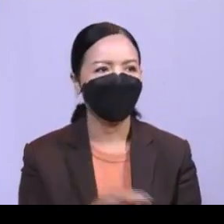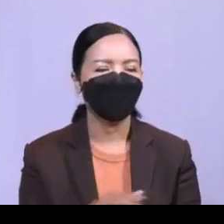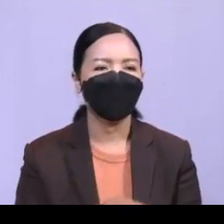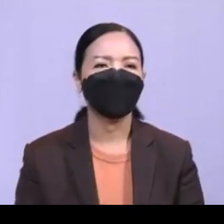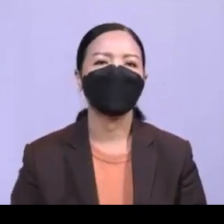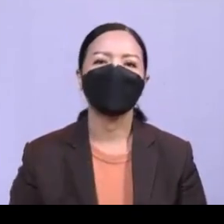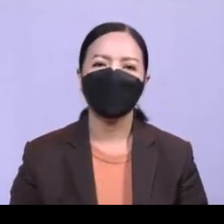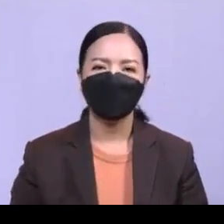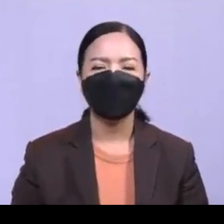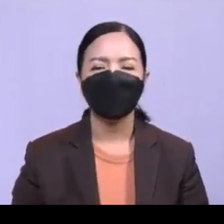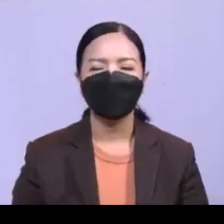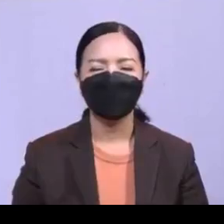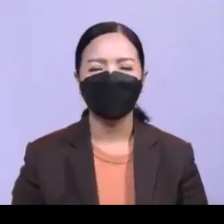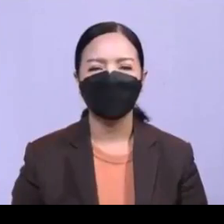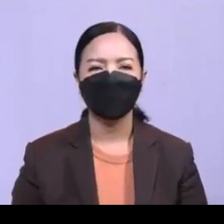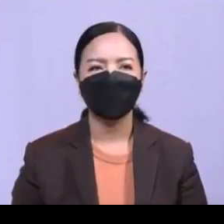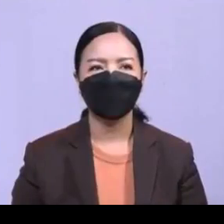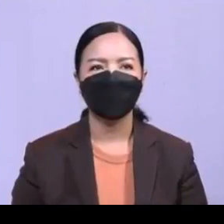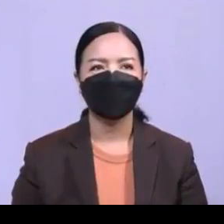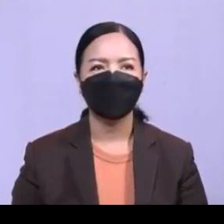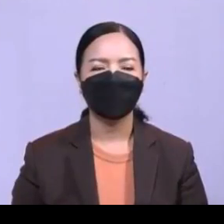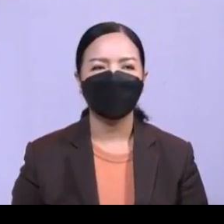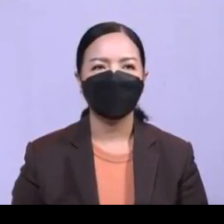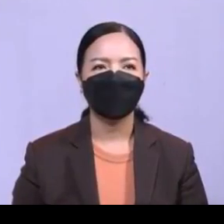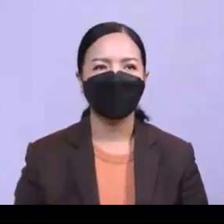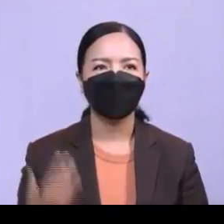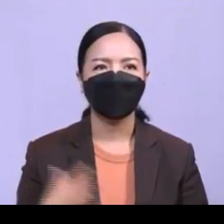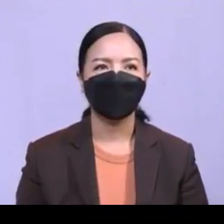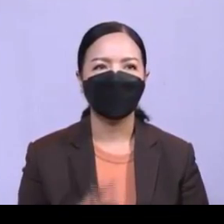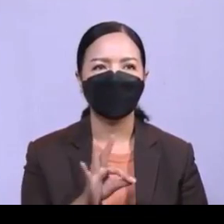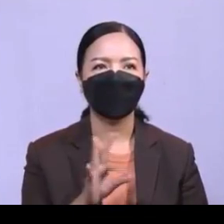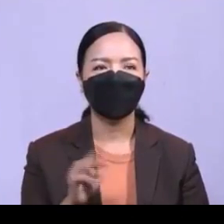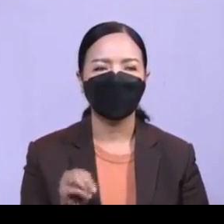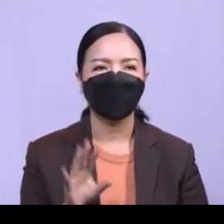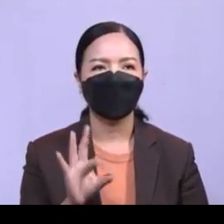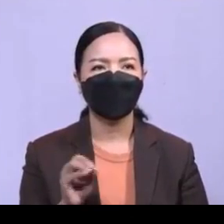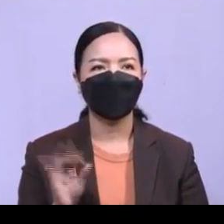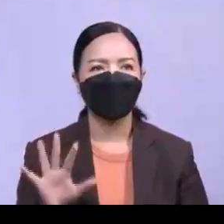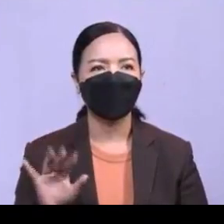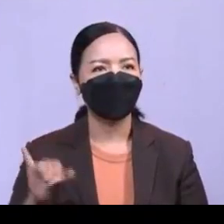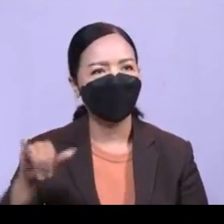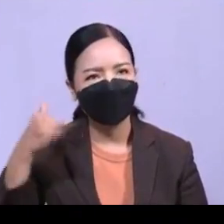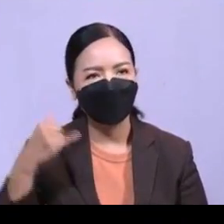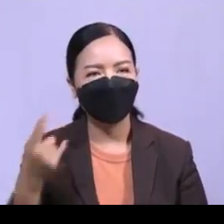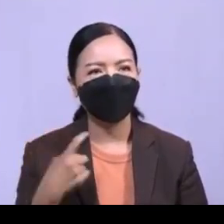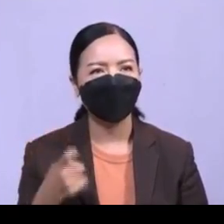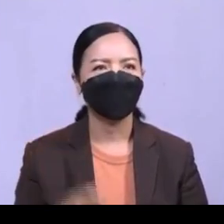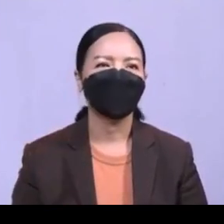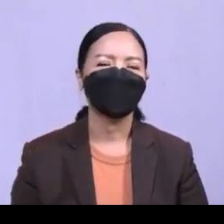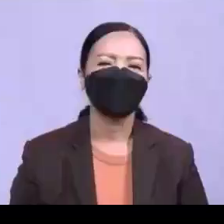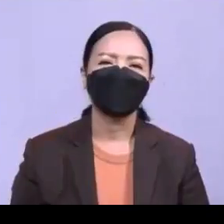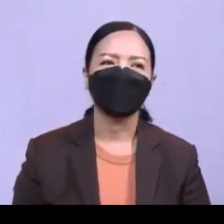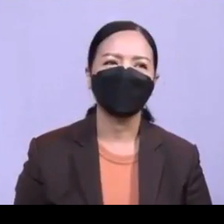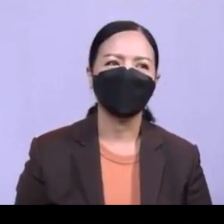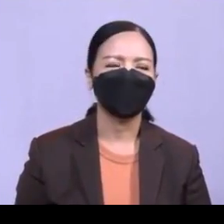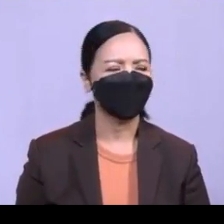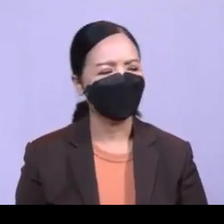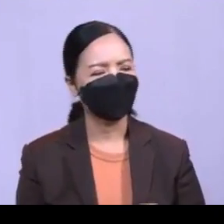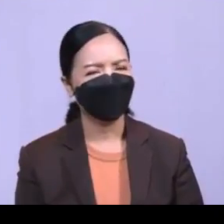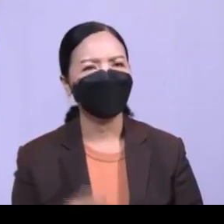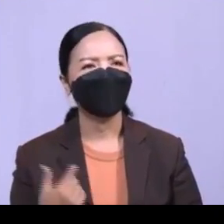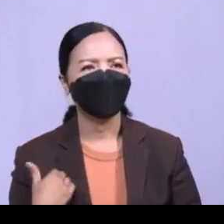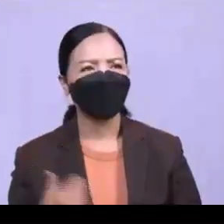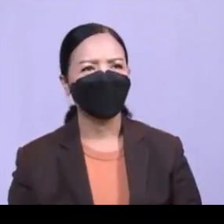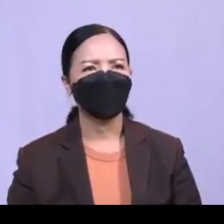นะคุณผู้ชมคุณผู้ฟังเมื่อคืนผมจัด FM 95ก็มีแต่คนถามเรื่องเลขอะไรอย่างเงี้ย คุณเนี่ยเป็น เอาไปดีถูกนะ